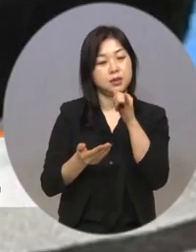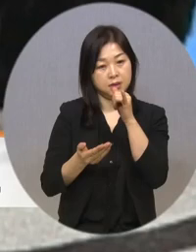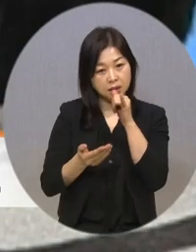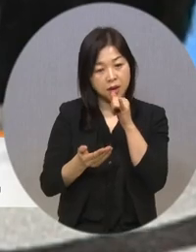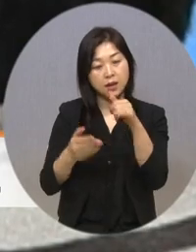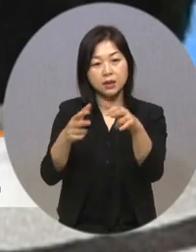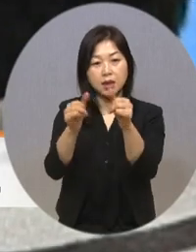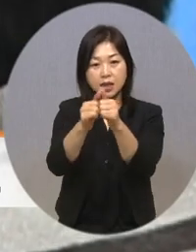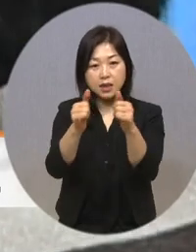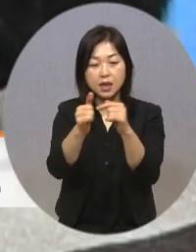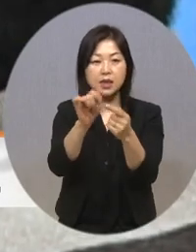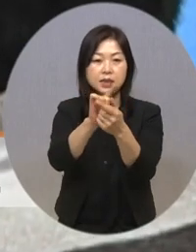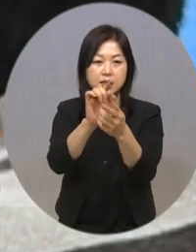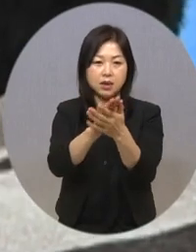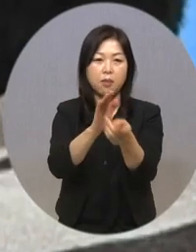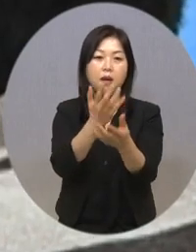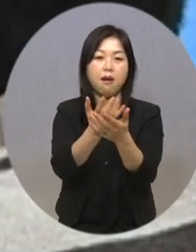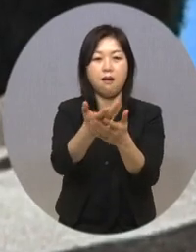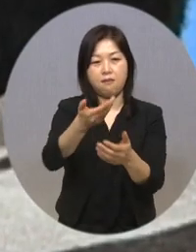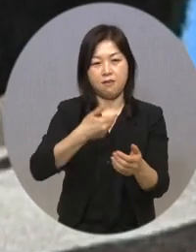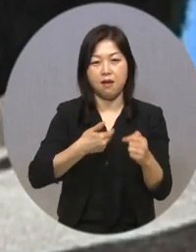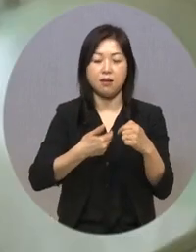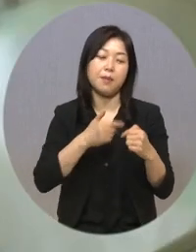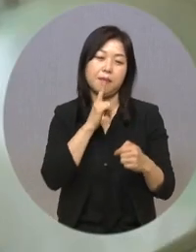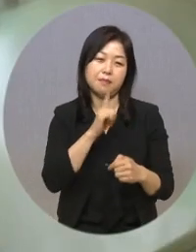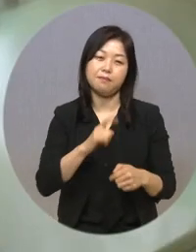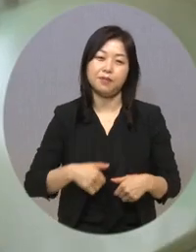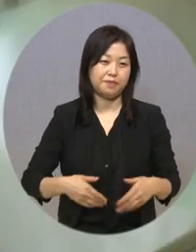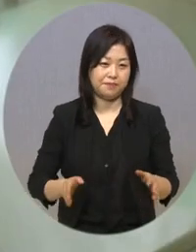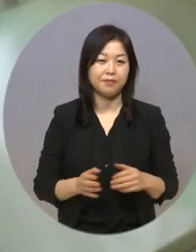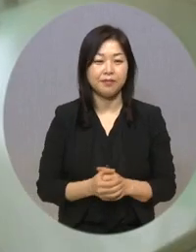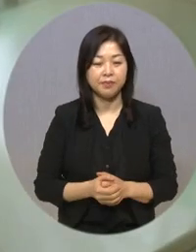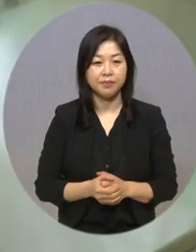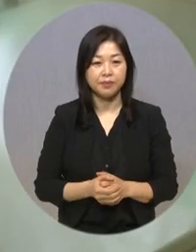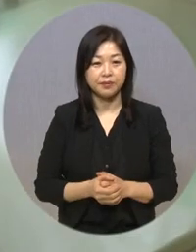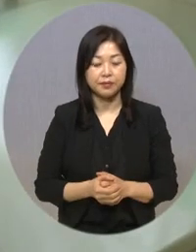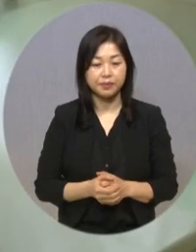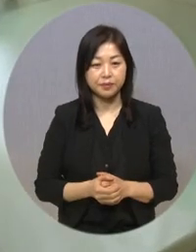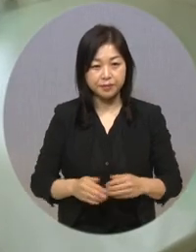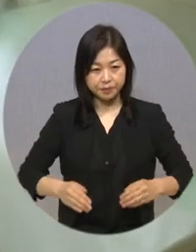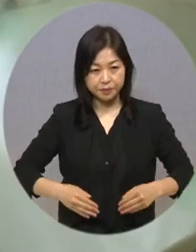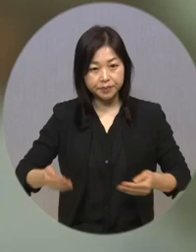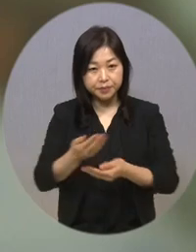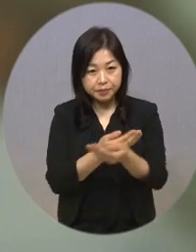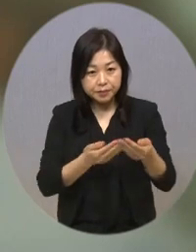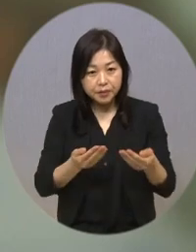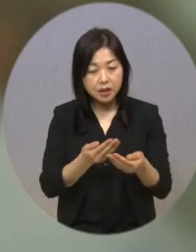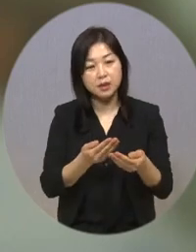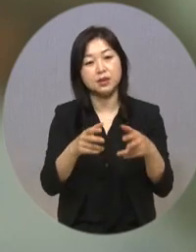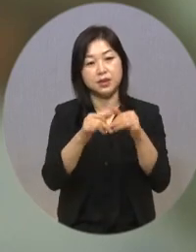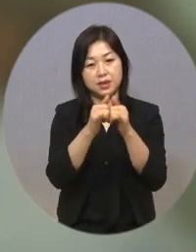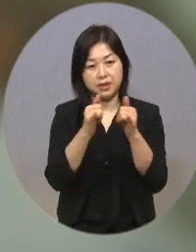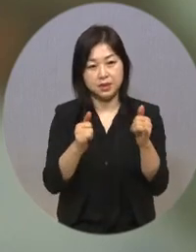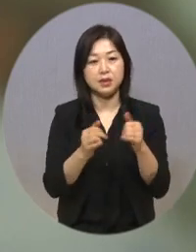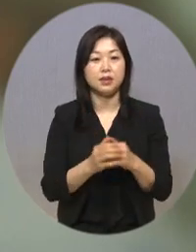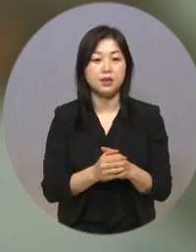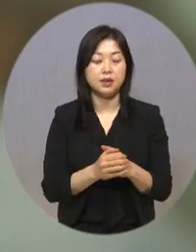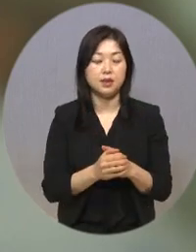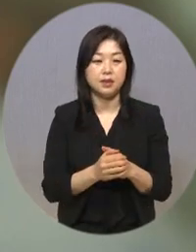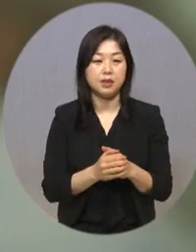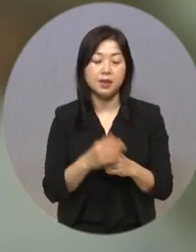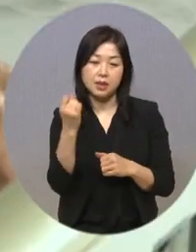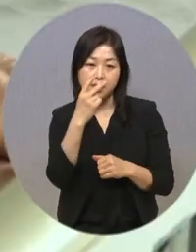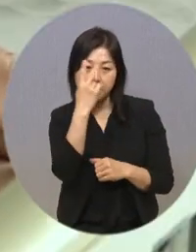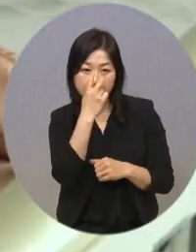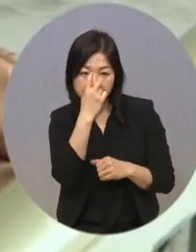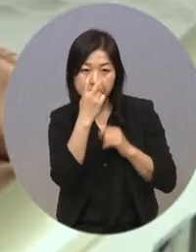자료 제출을 요청하지 않게 되었습니다. 이에 따라 혈액투석 중인 신장장애인의 경우 재판정 심사